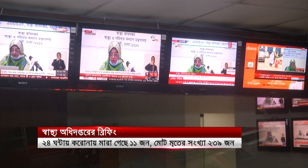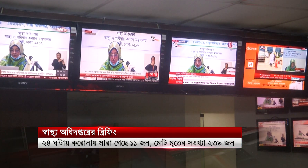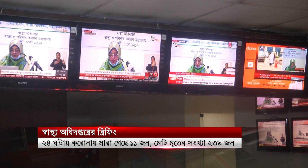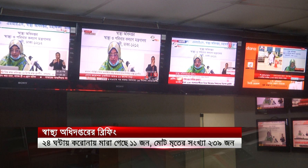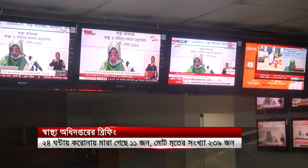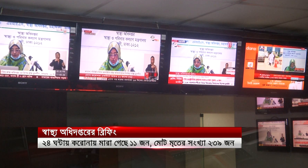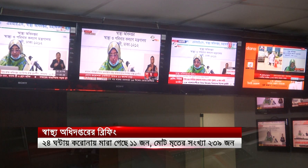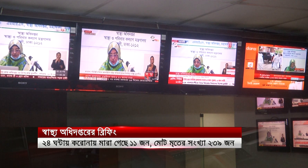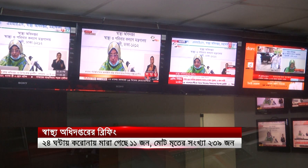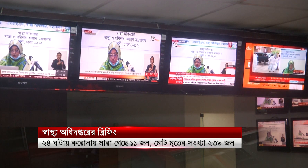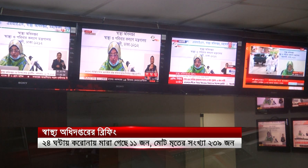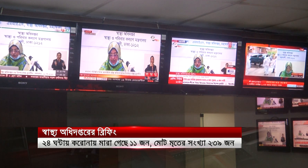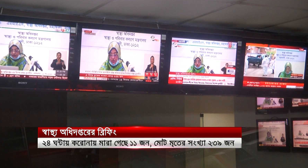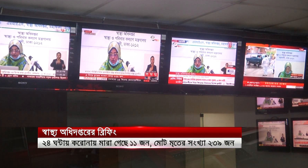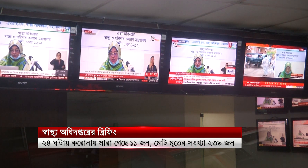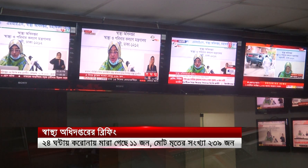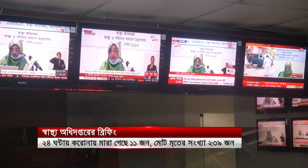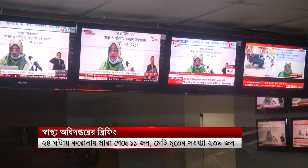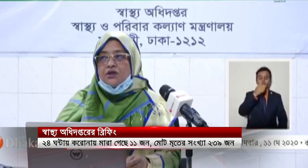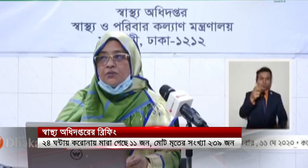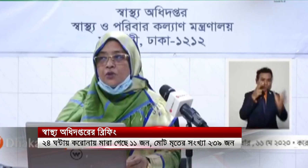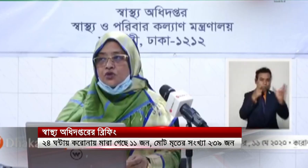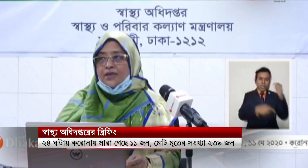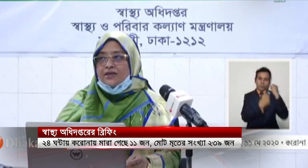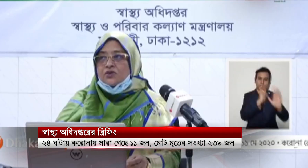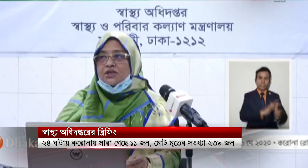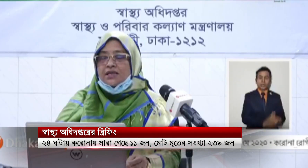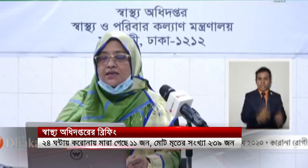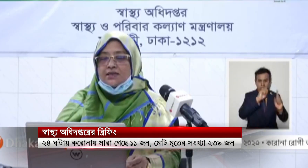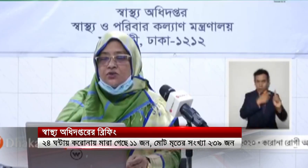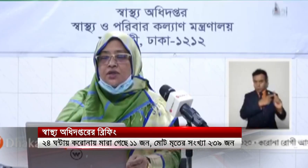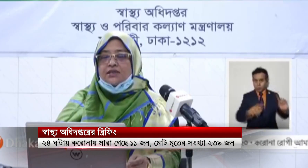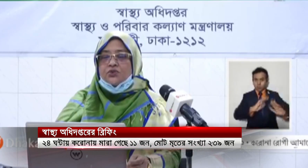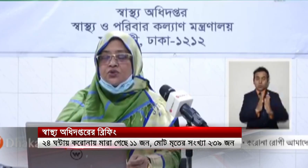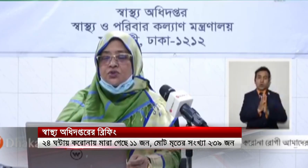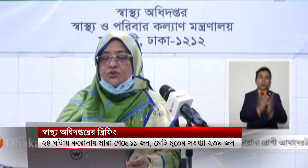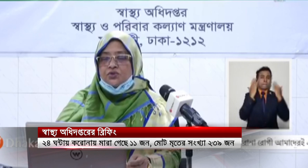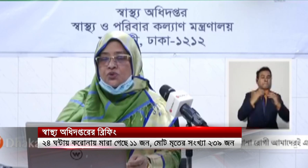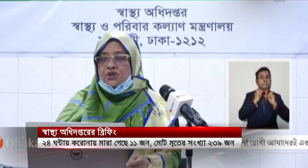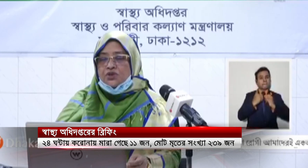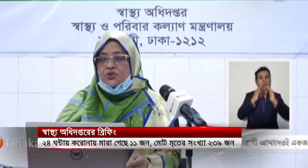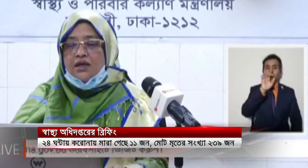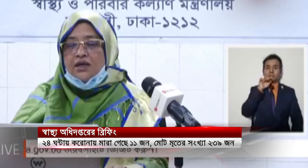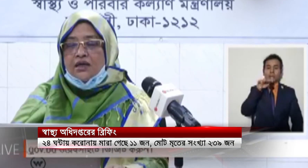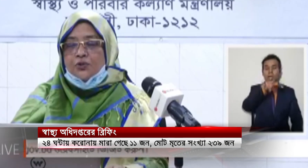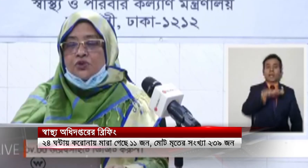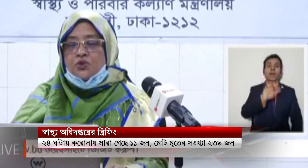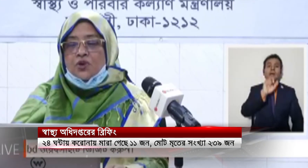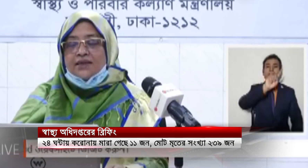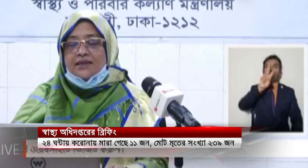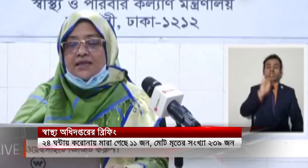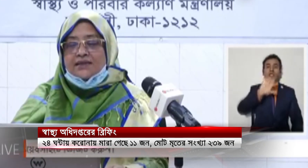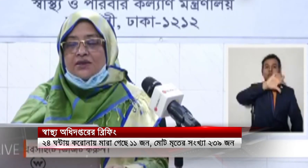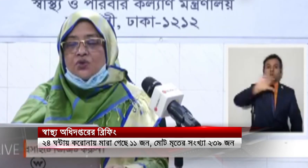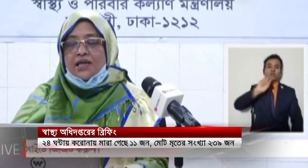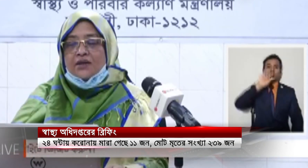কোয়ারেন্টাইনে রাখা হয়েছে বলেও জানান অধ্যাপক ডাক্তার নাসিমা সুলতানা। বর্তমানে আইসোলেশনে আছেন 2236 জন, এ পর্যন্ত